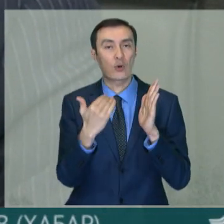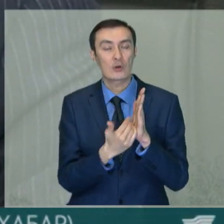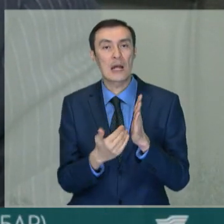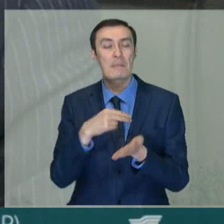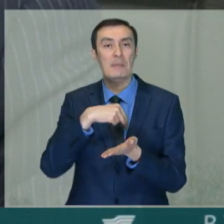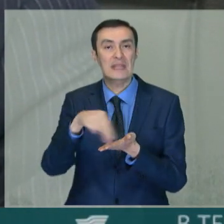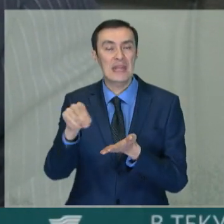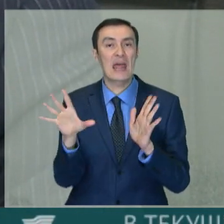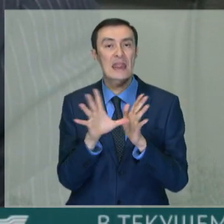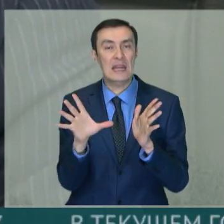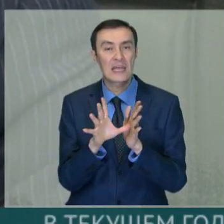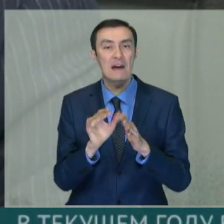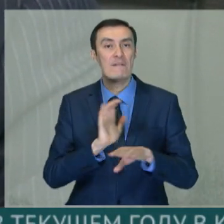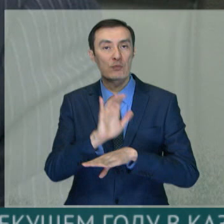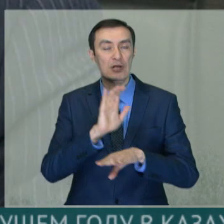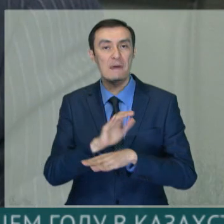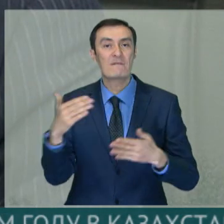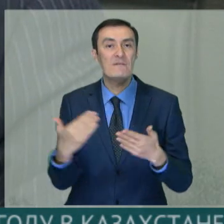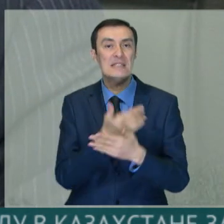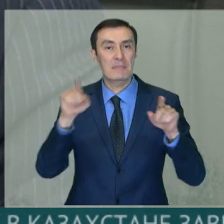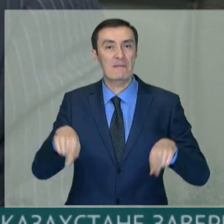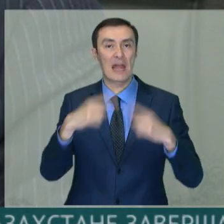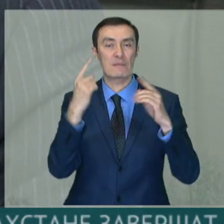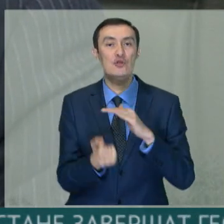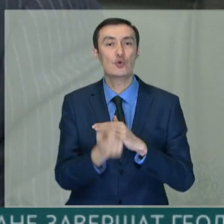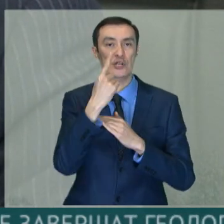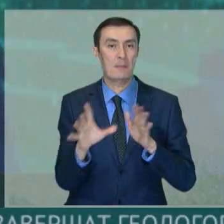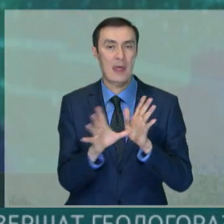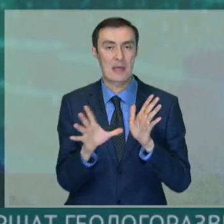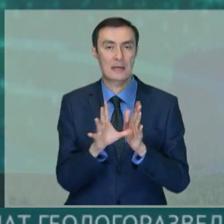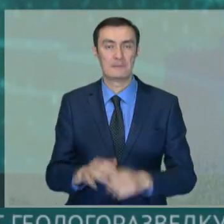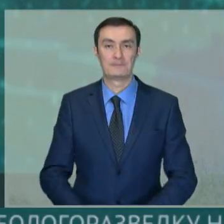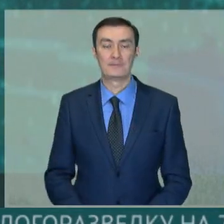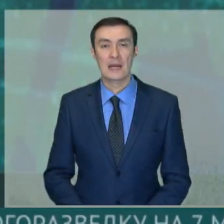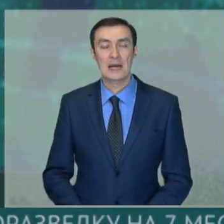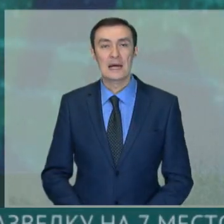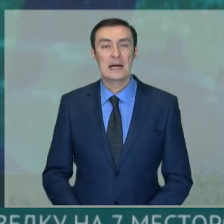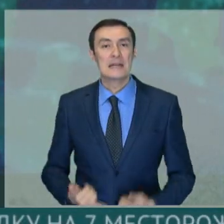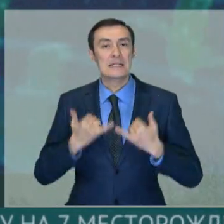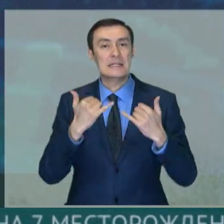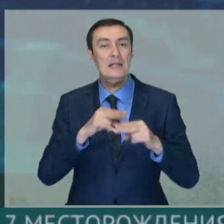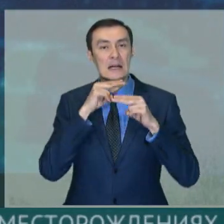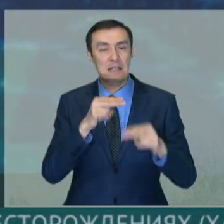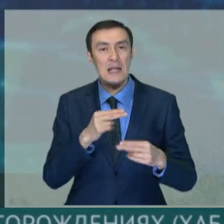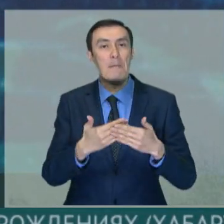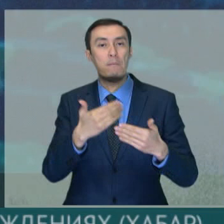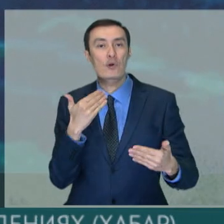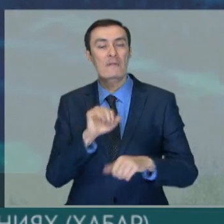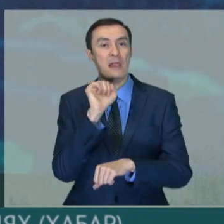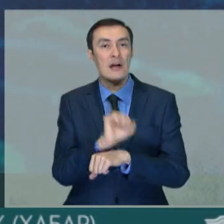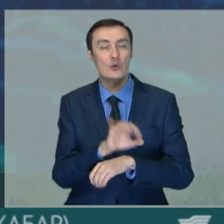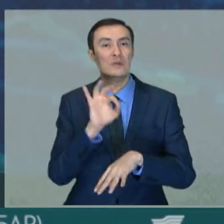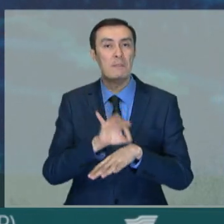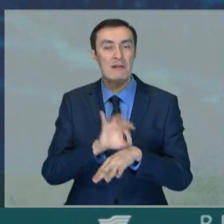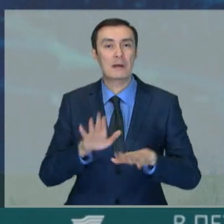приобретения электроэнергии, производимой возобновляемыми источниками. Сделать акцент на профилактику заболеваний